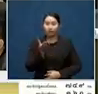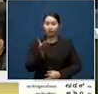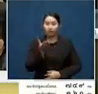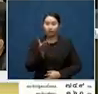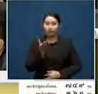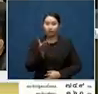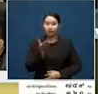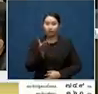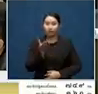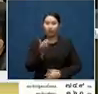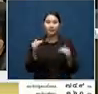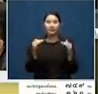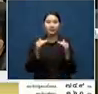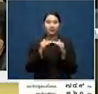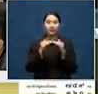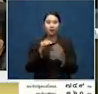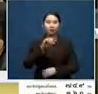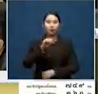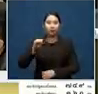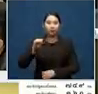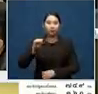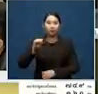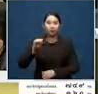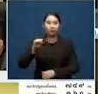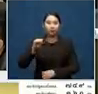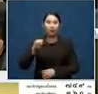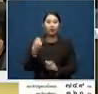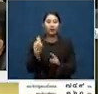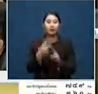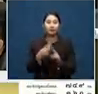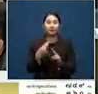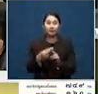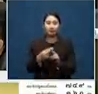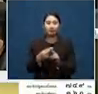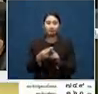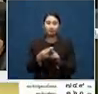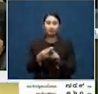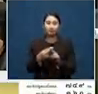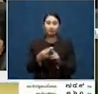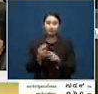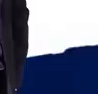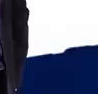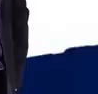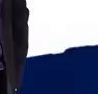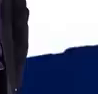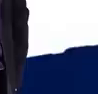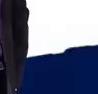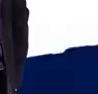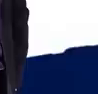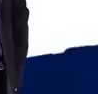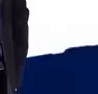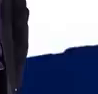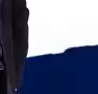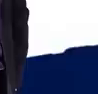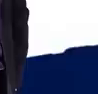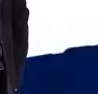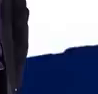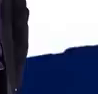ด้านไหนท่านผู้ชมฮะ ม ันจะออกด้านไหนก็ต้องดูกันโอ้โห